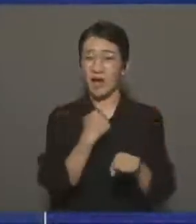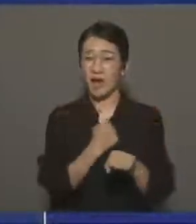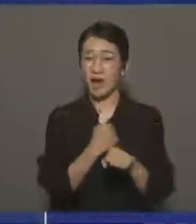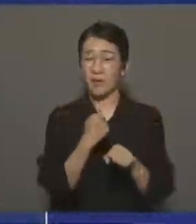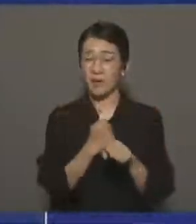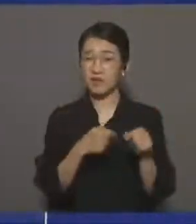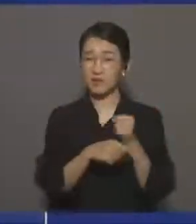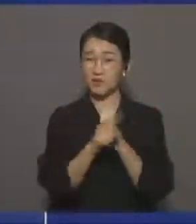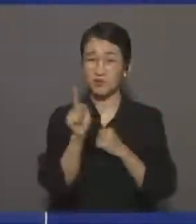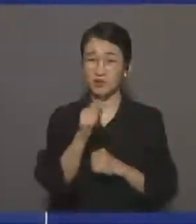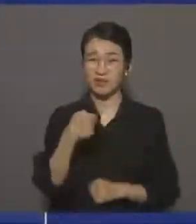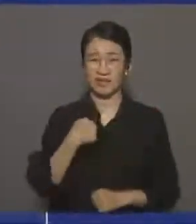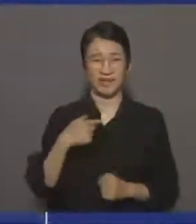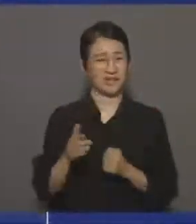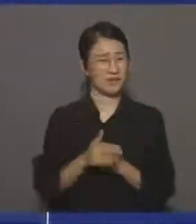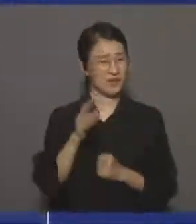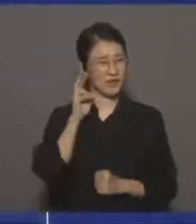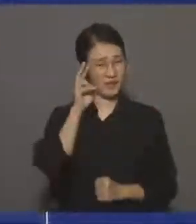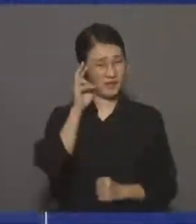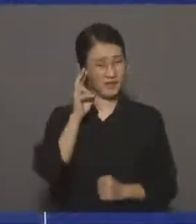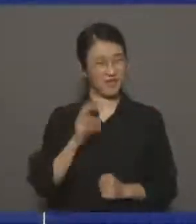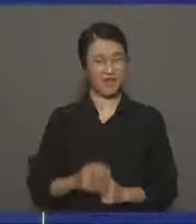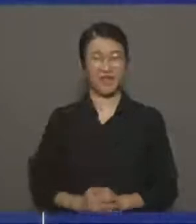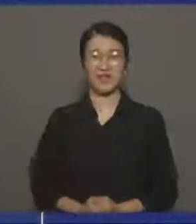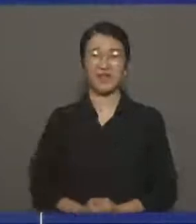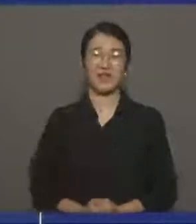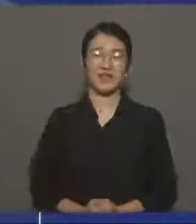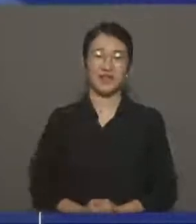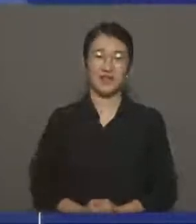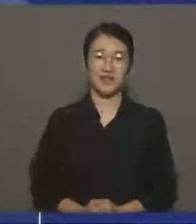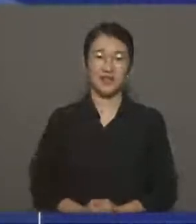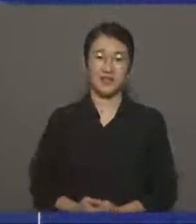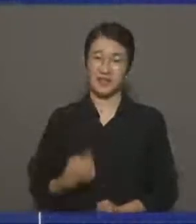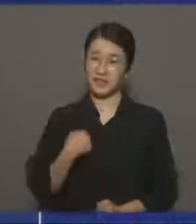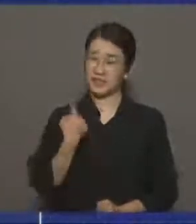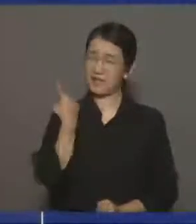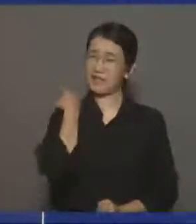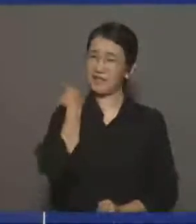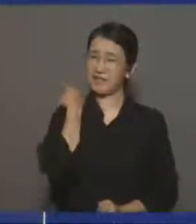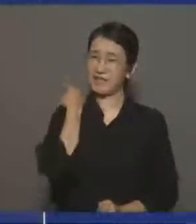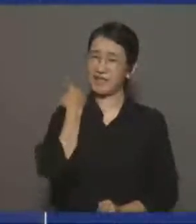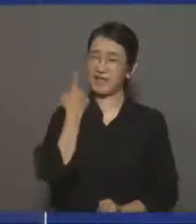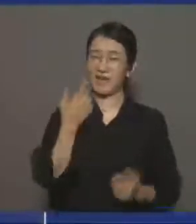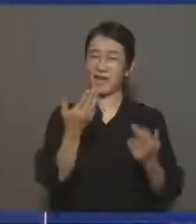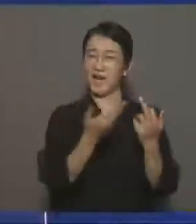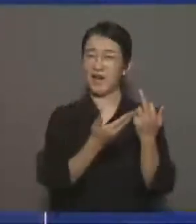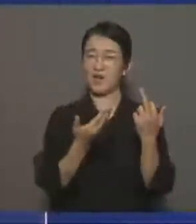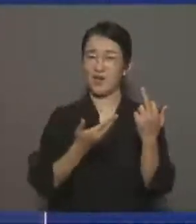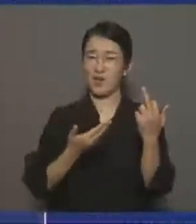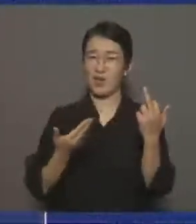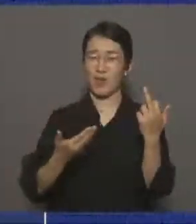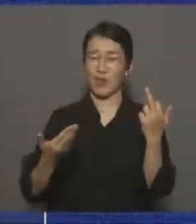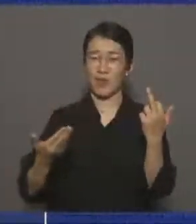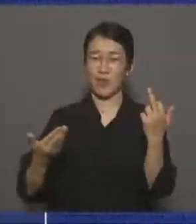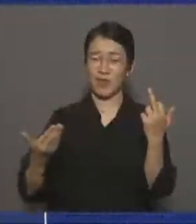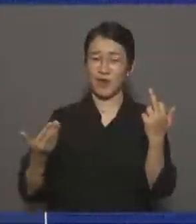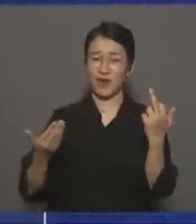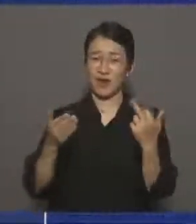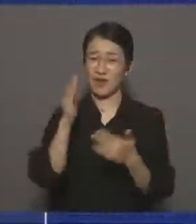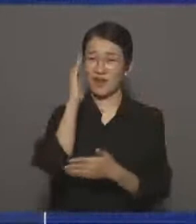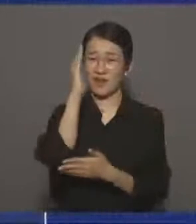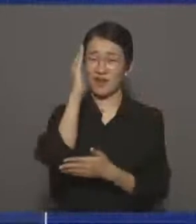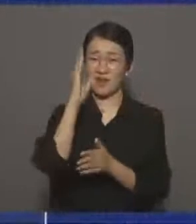저에게 있습니다. 아시는 분 아시겠습니다만 제가 어저께 강원도 대구 경북